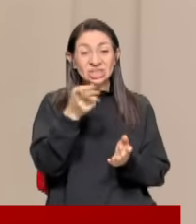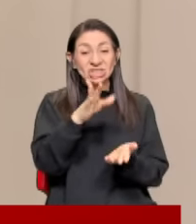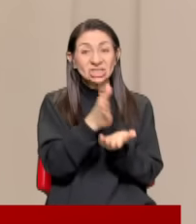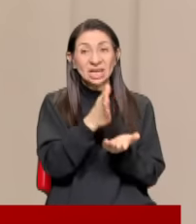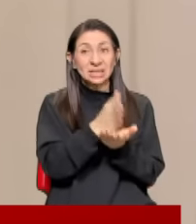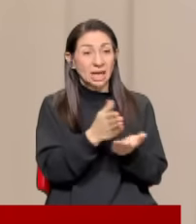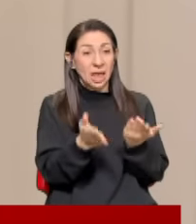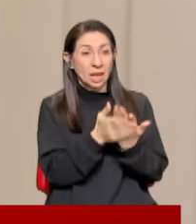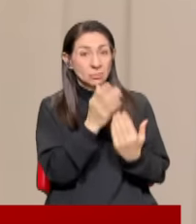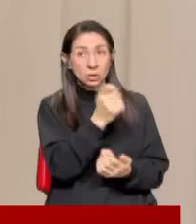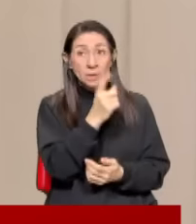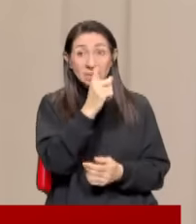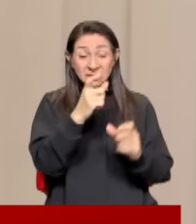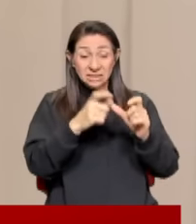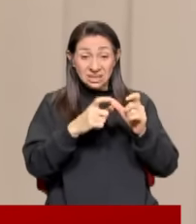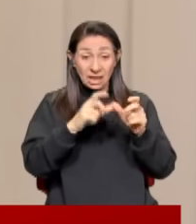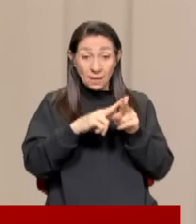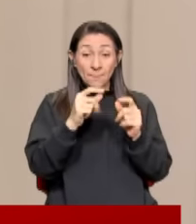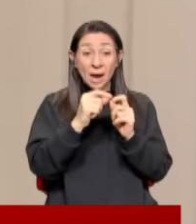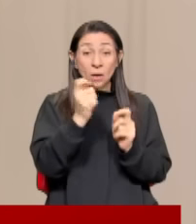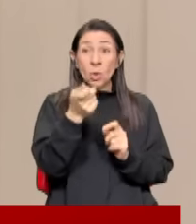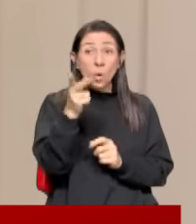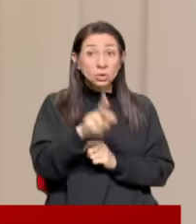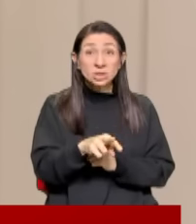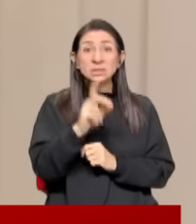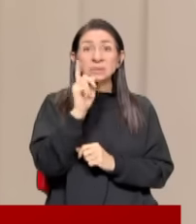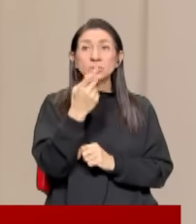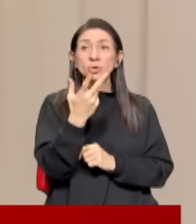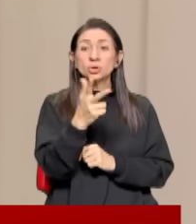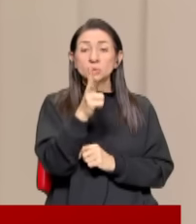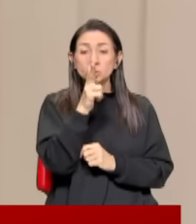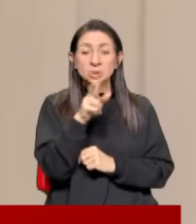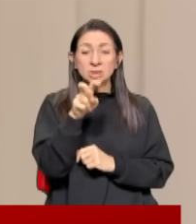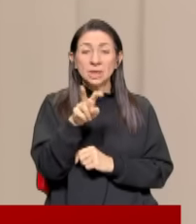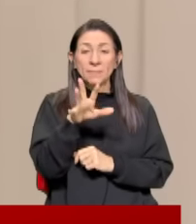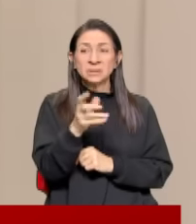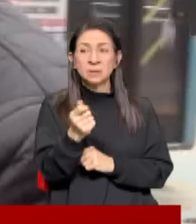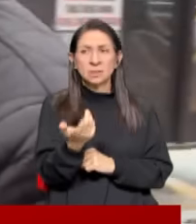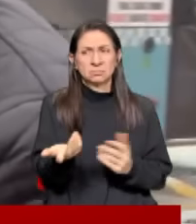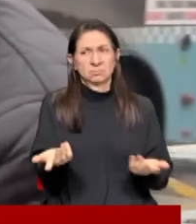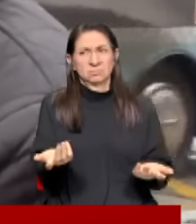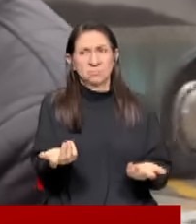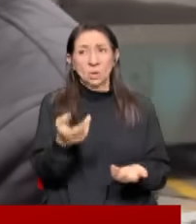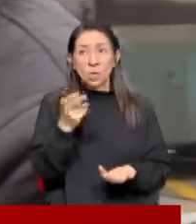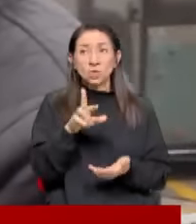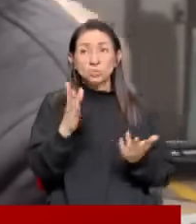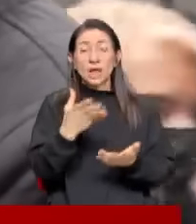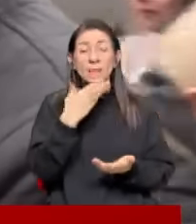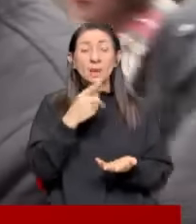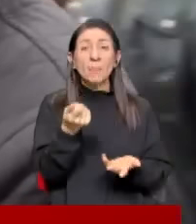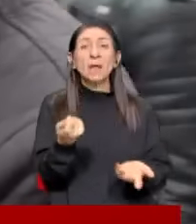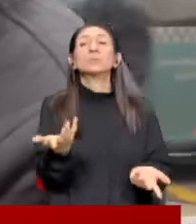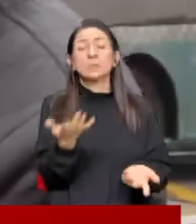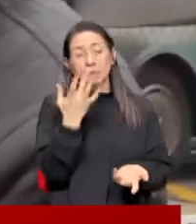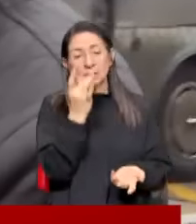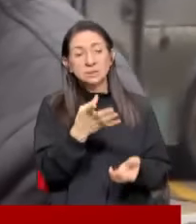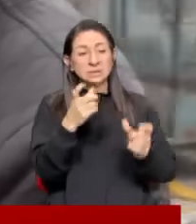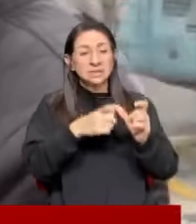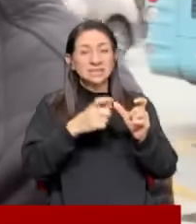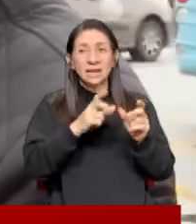yardım ödenmektedir. Bir SSK'lı ya da Bağkurlu öldüğünde ise sadece 3.385 liradır. Ölüsü bile emeklinin para etmiyor ki,